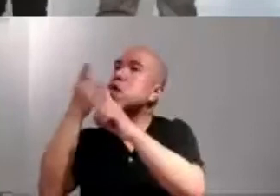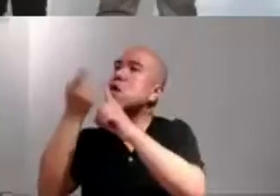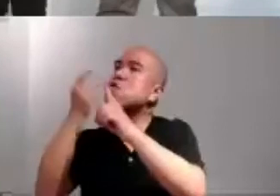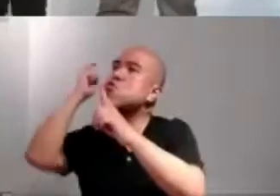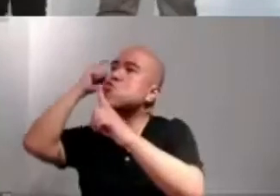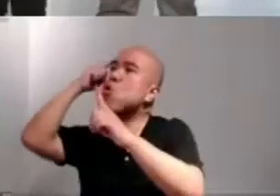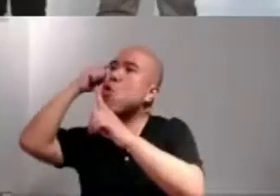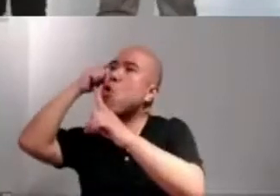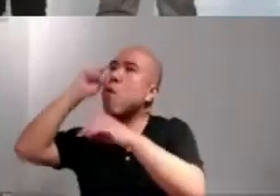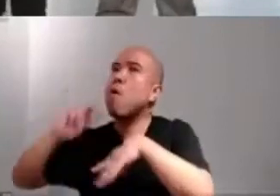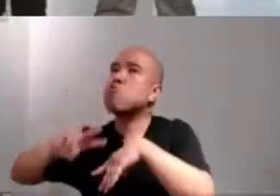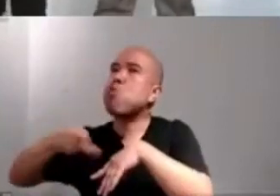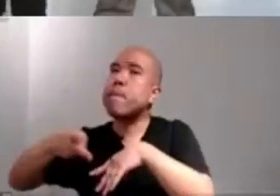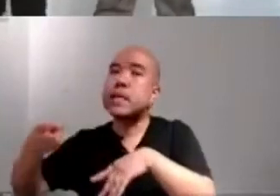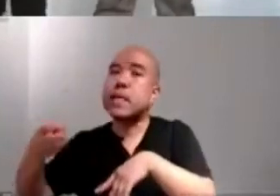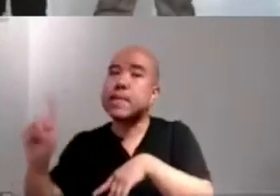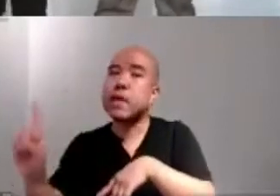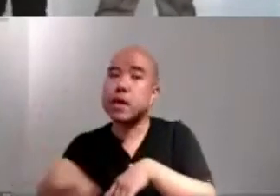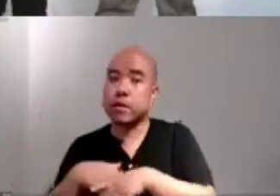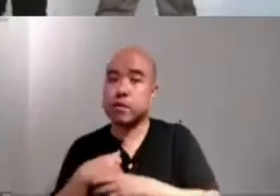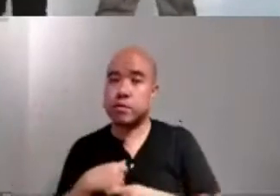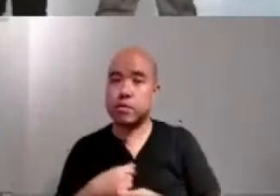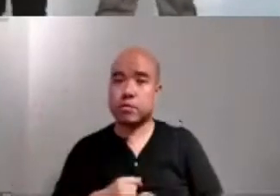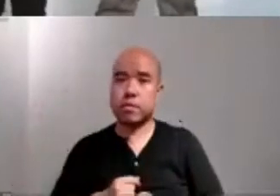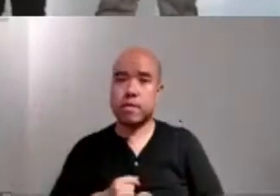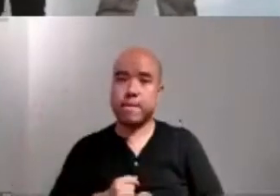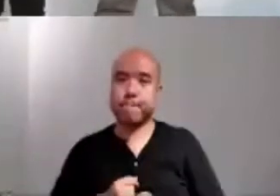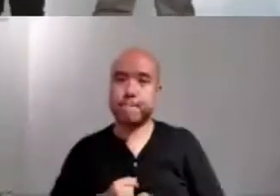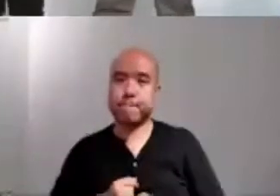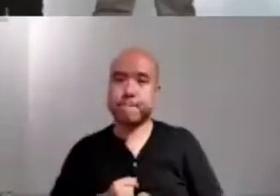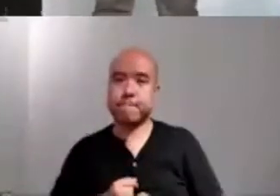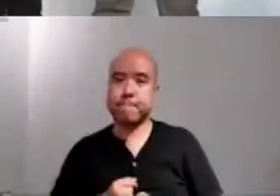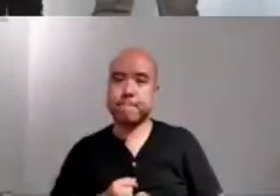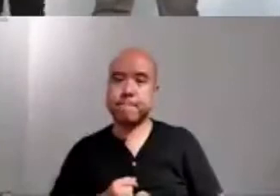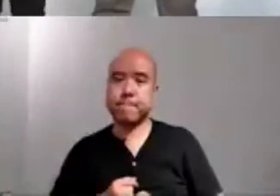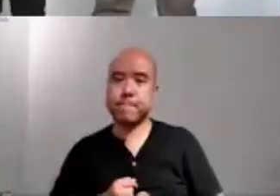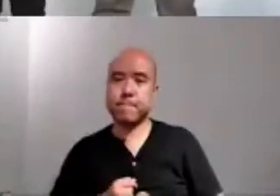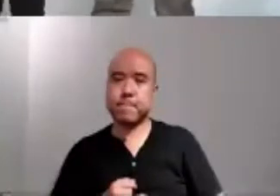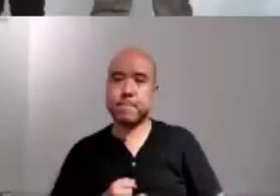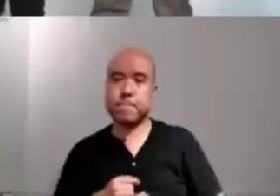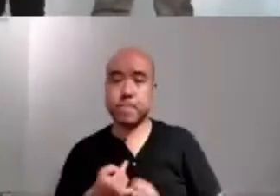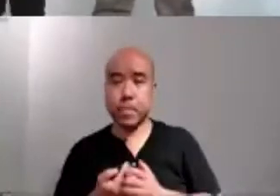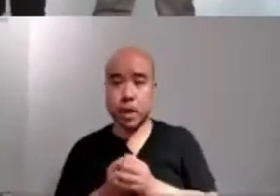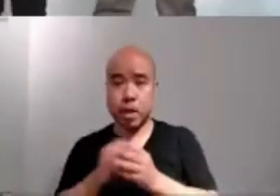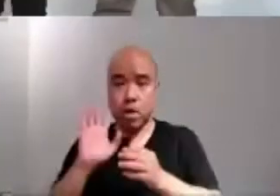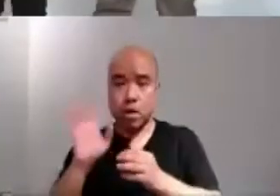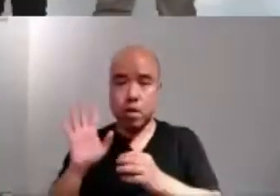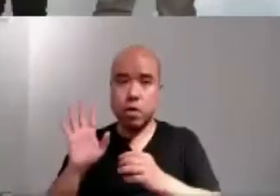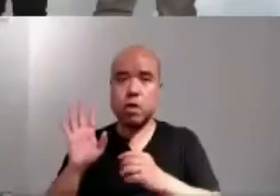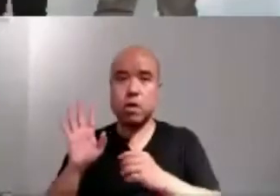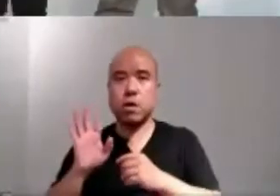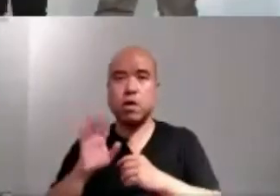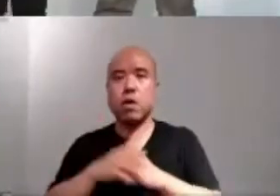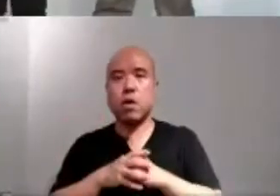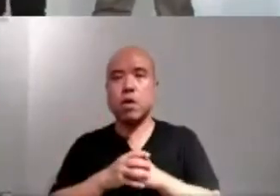你哋系咪已经知道边个讲先嘅？好，靓仔讲先。 大家好，我哋三个系第一组 Nest 嘅代